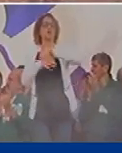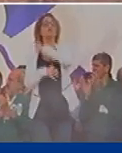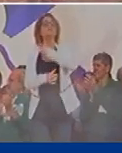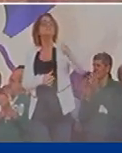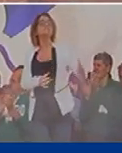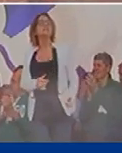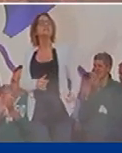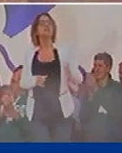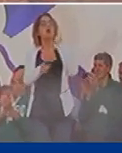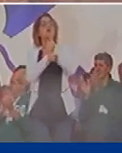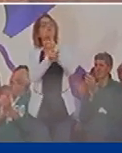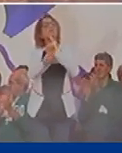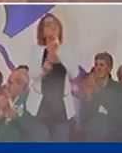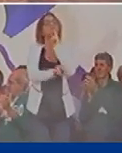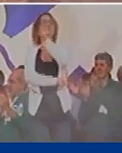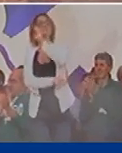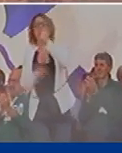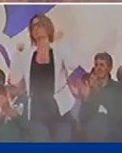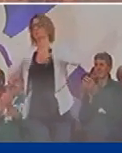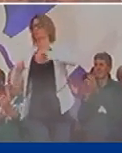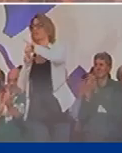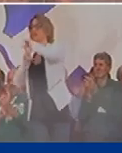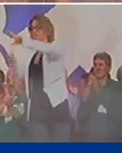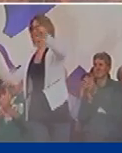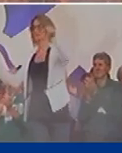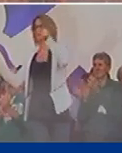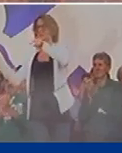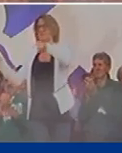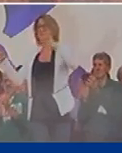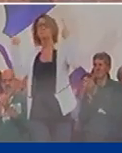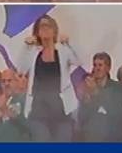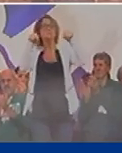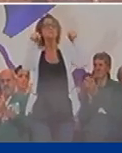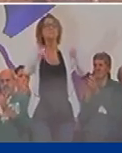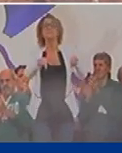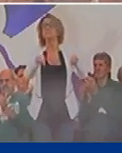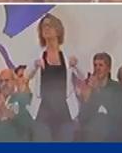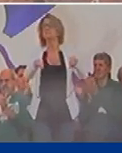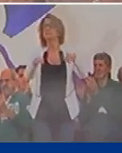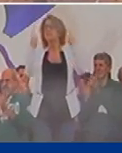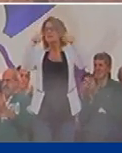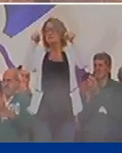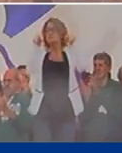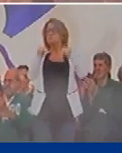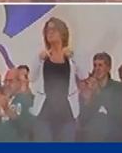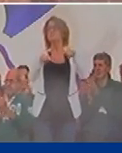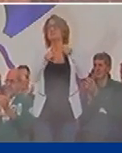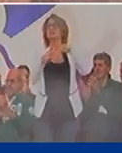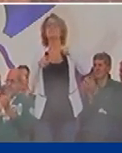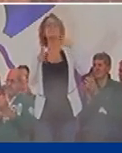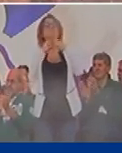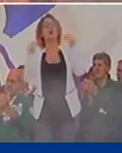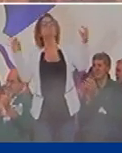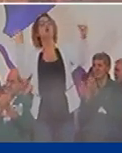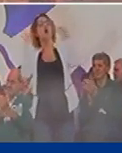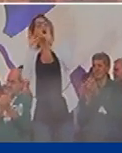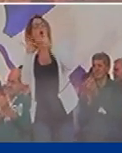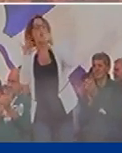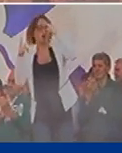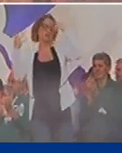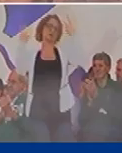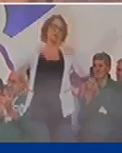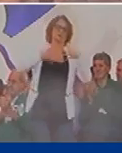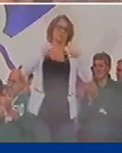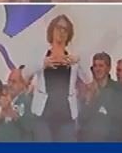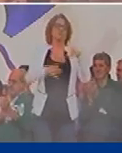sindaci a dare le risposte ai loro cittadini. Questo su questo faccio gli accordi e ragiono